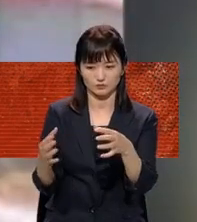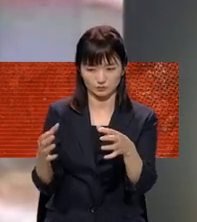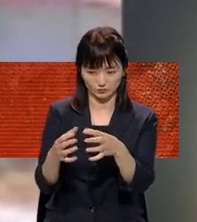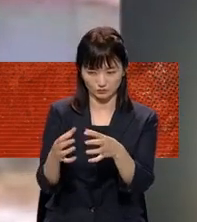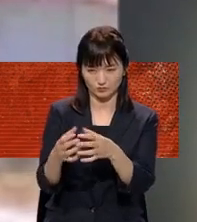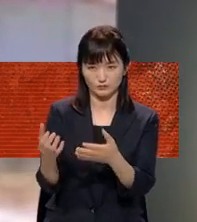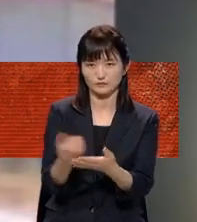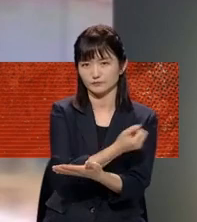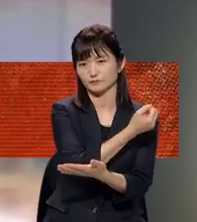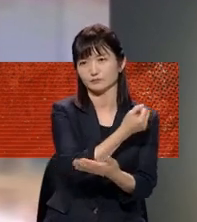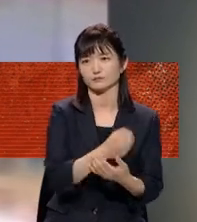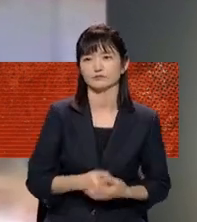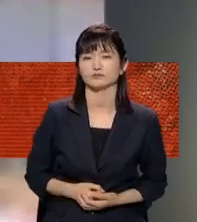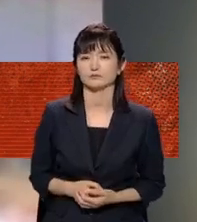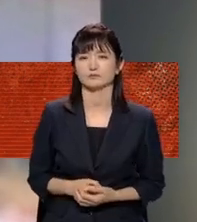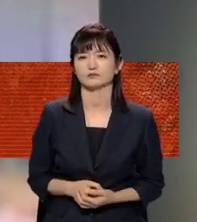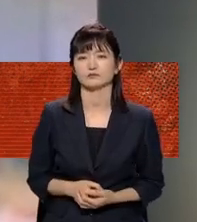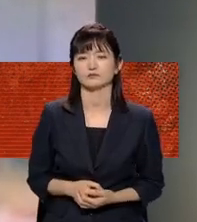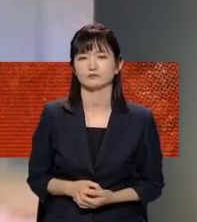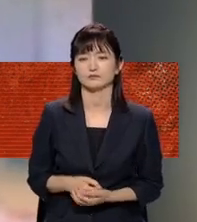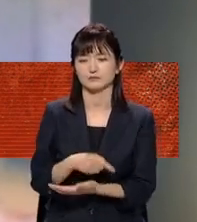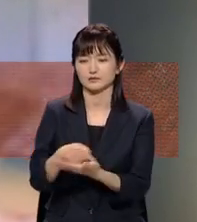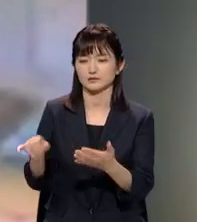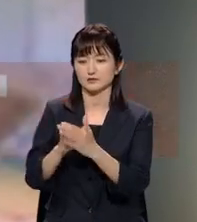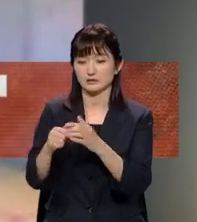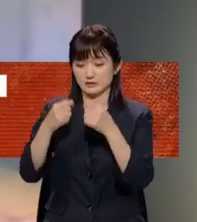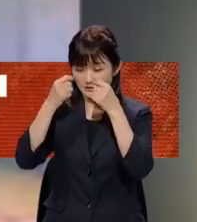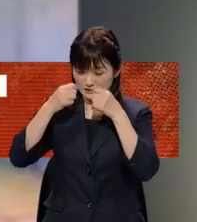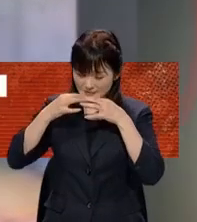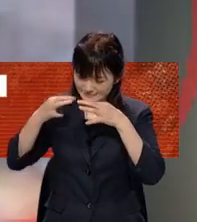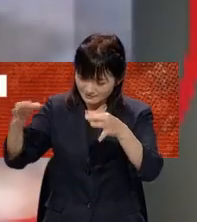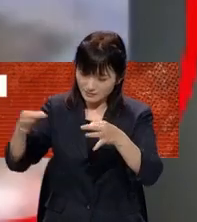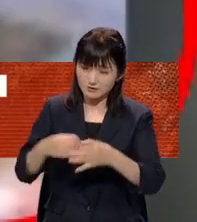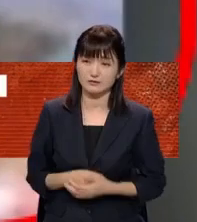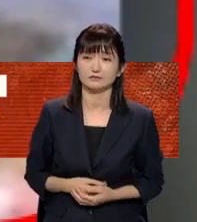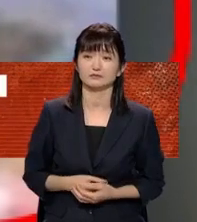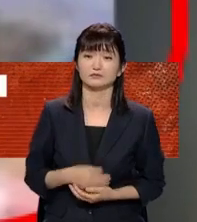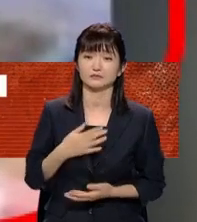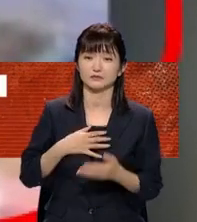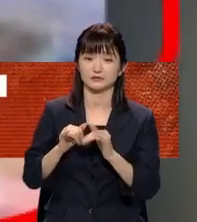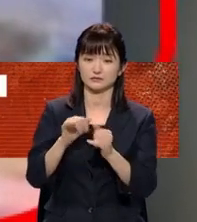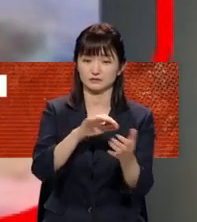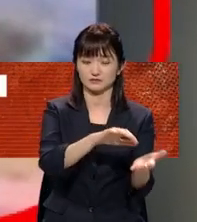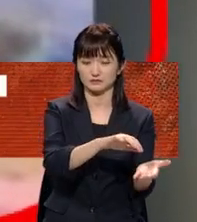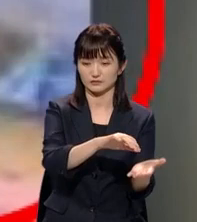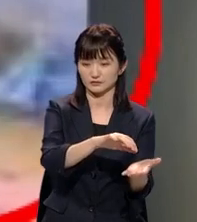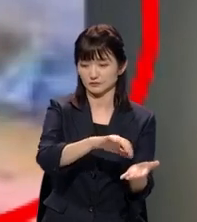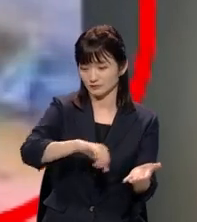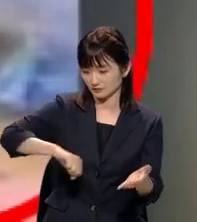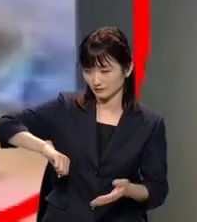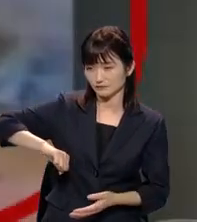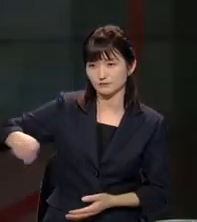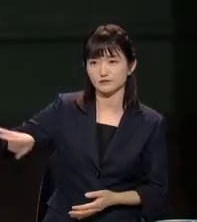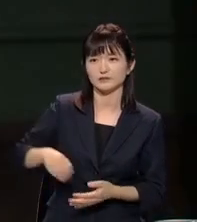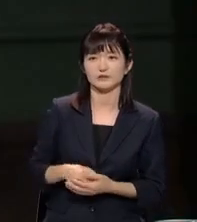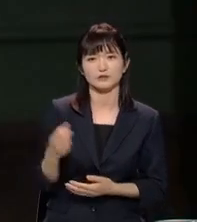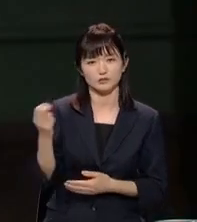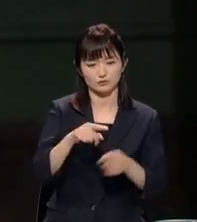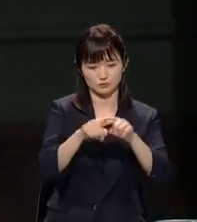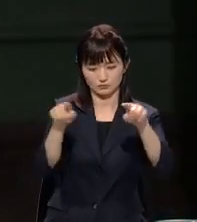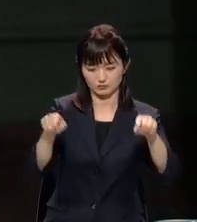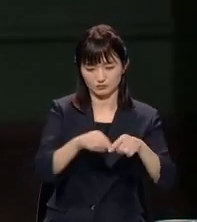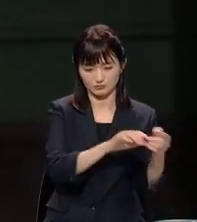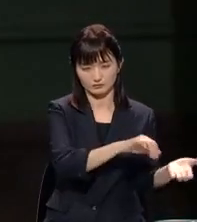유족들도 오열했다고 전해지고 있습니다 피해자의 지인이이 상자를 치웠는데 이렇게 강제로 치우니까 또 다시 상자를 갖다